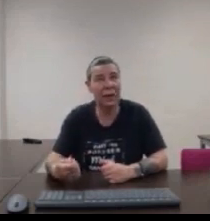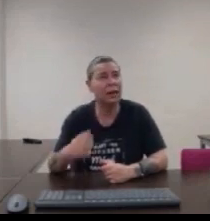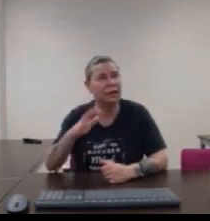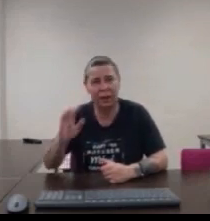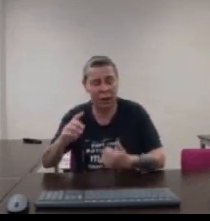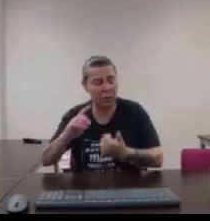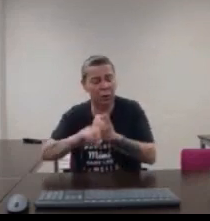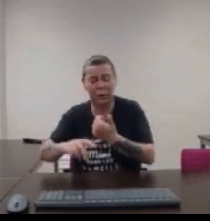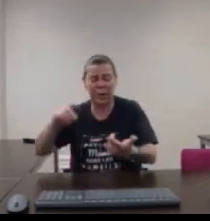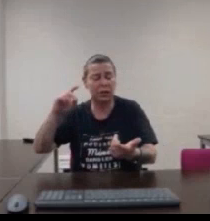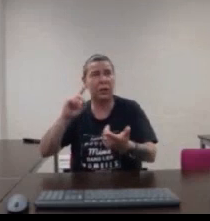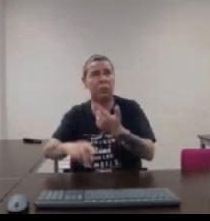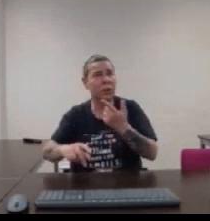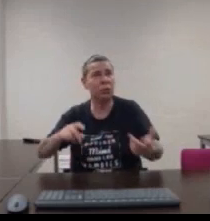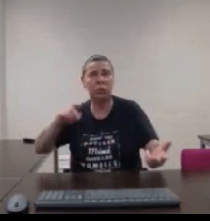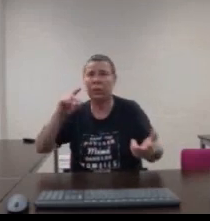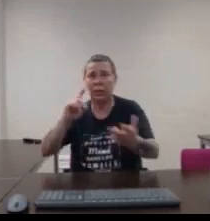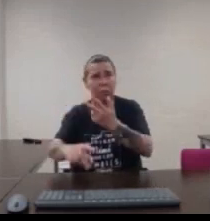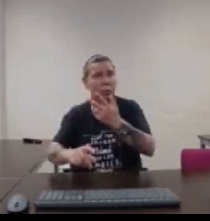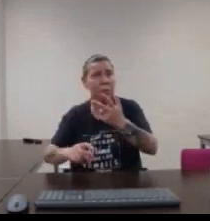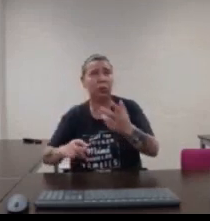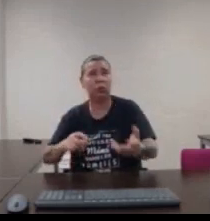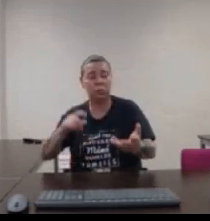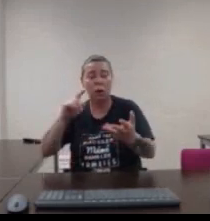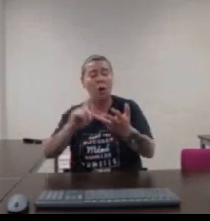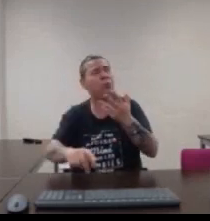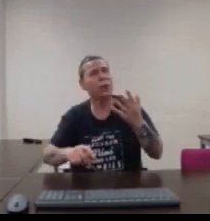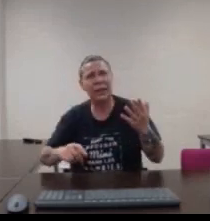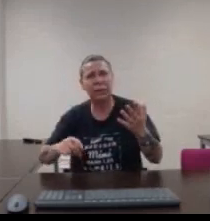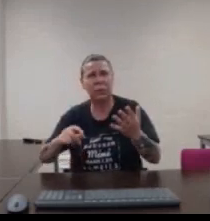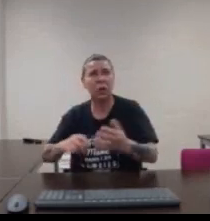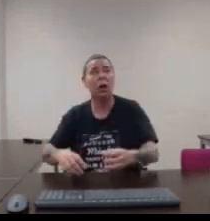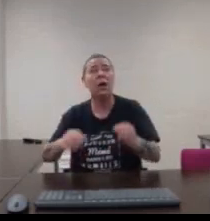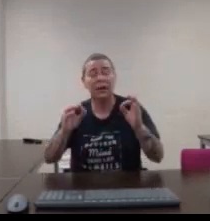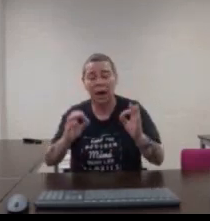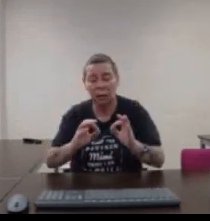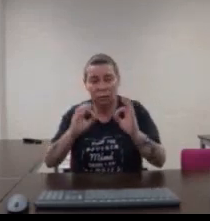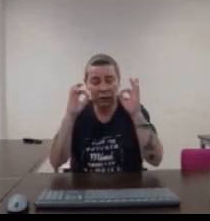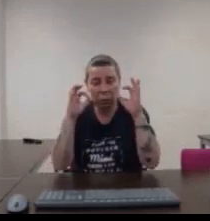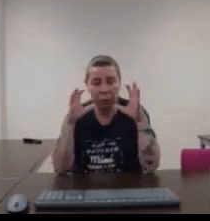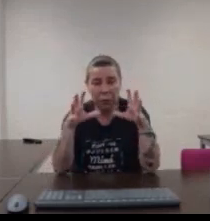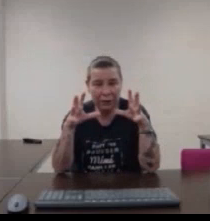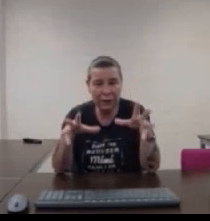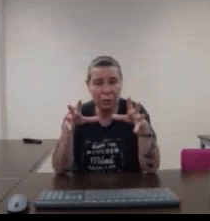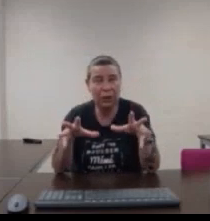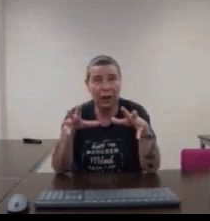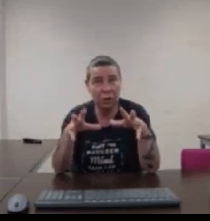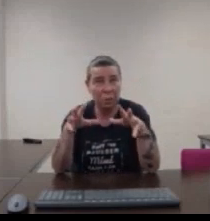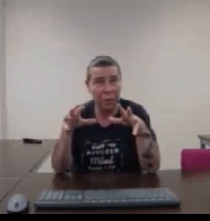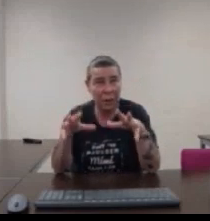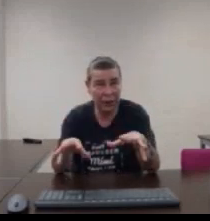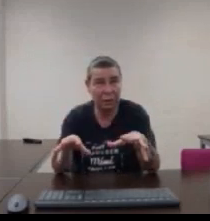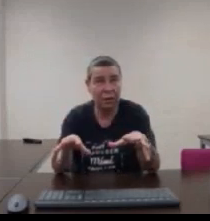le matériel, et ça c'est vrai pour les sièges, c'est vrai pour les bureaux, c'est vrai pour les porte-documents, pour les casques audio. Si on veut éviter de